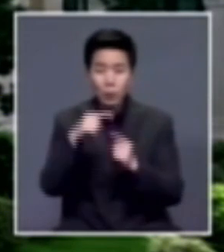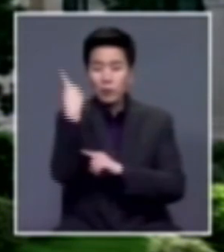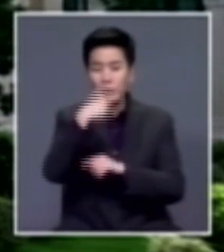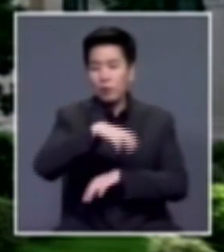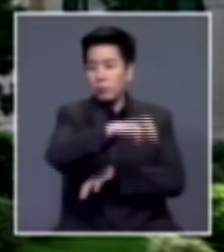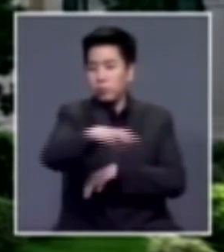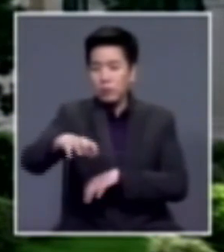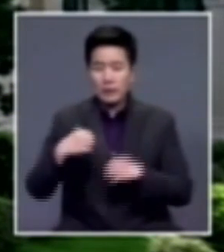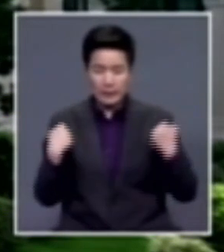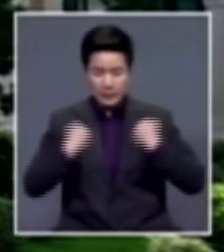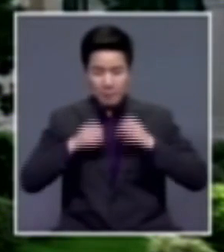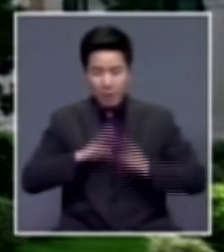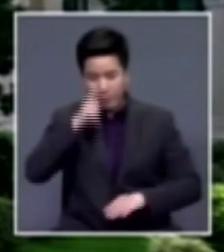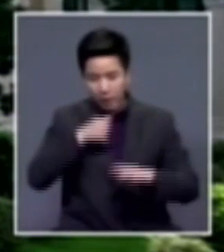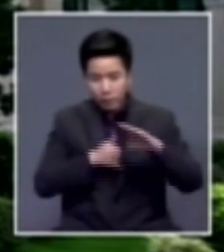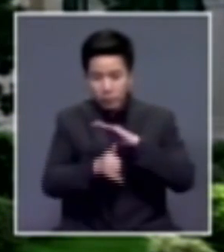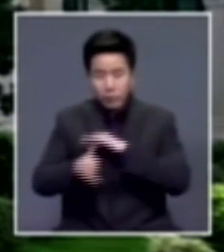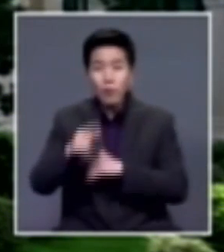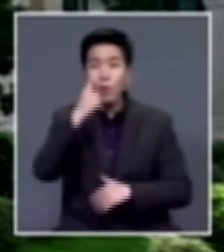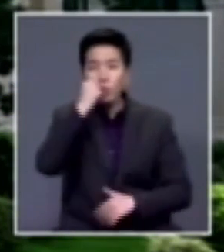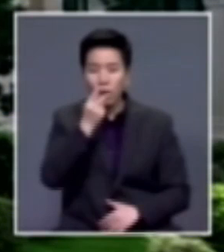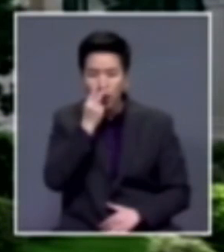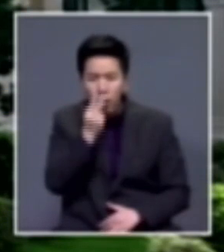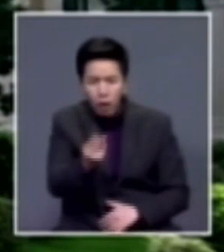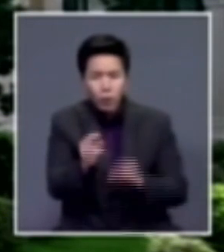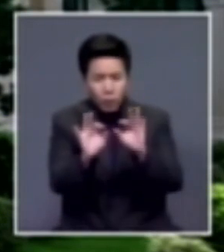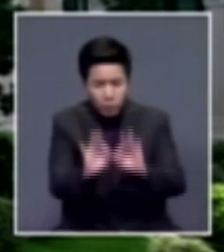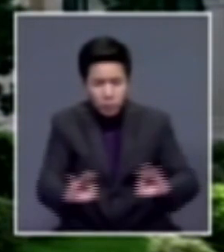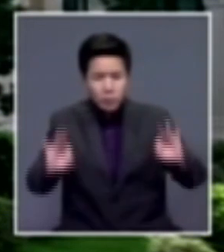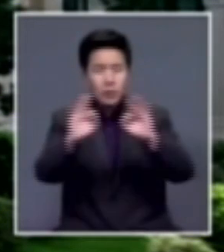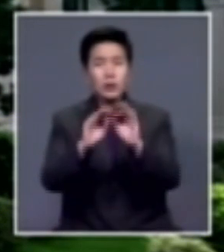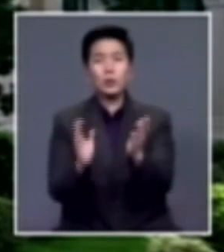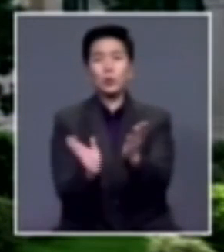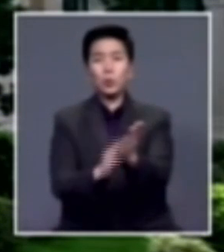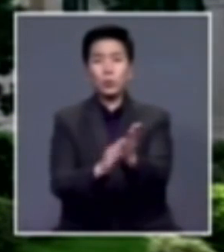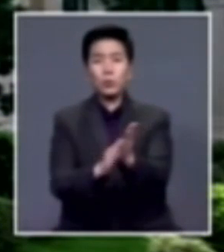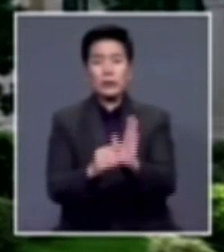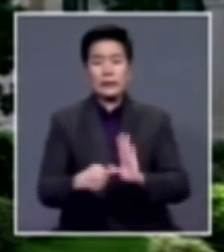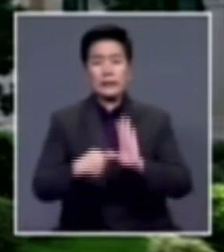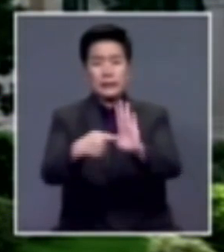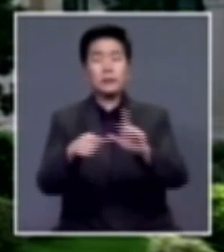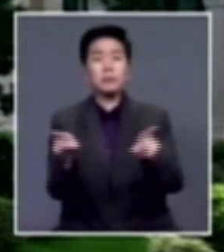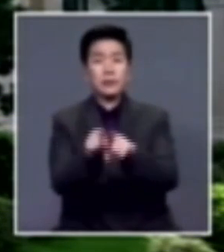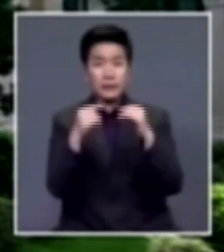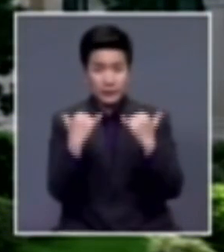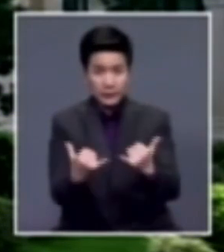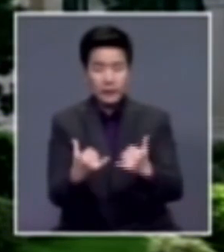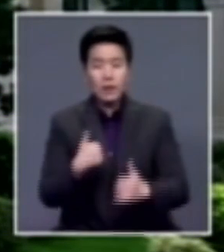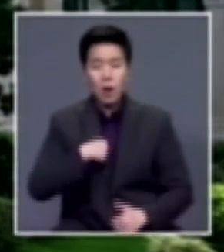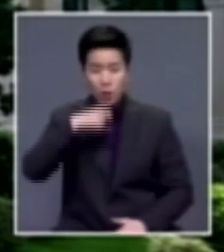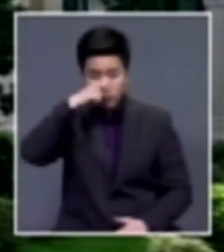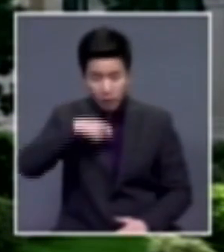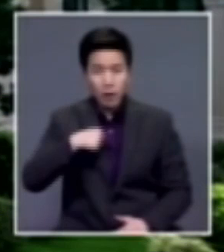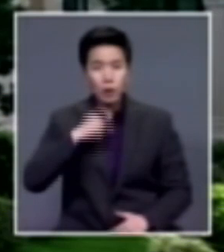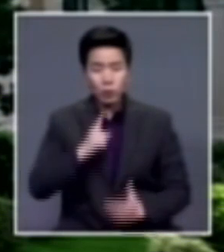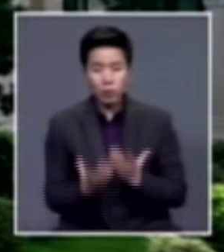ท้องถิ่นนะครับซึ่งชาวต่างชาติเองต่างก็เห็นคุณค่าให้ความชื่นชมในการแสดงออกลักษณะนี้นะครับแล้วเราในฐานะลูกหลานก็